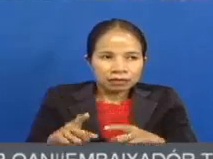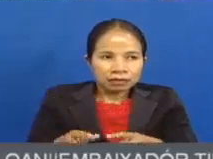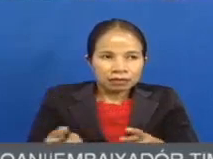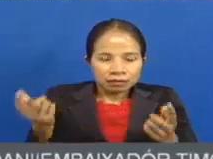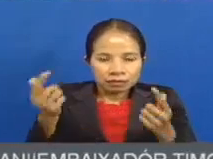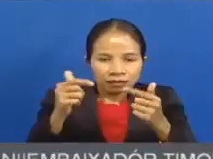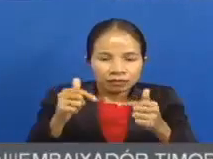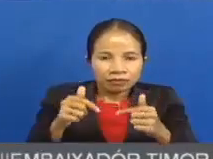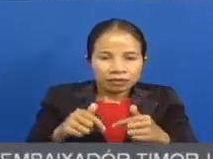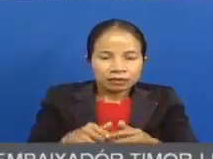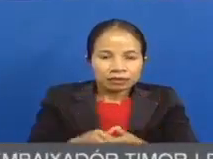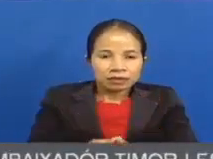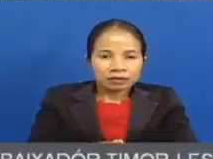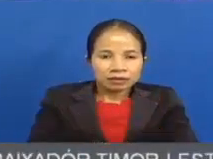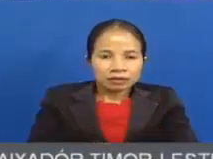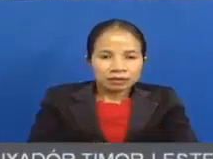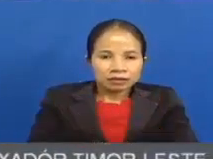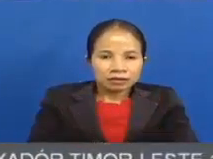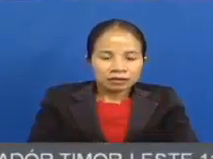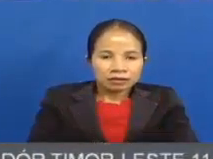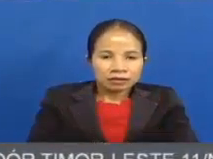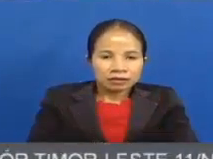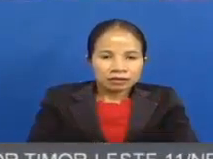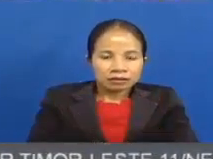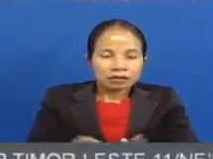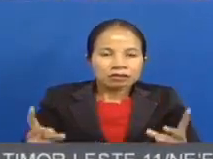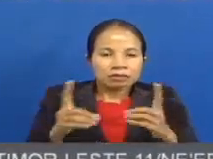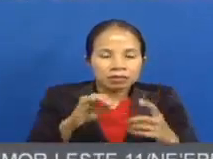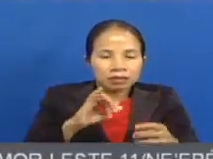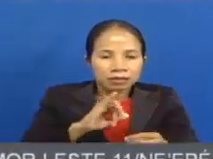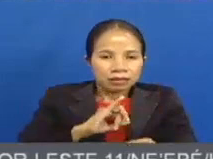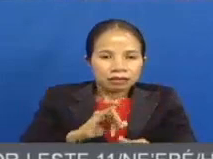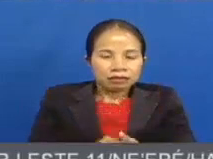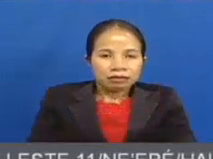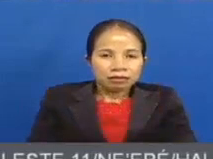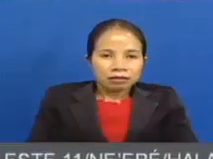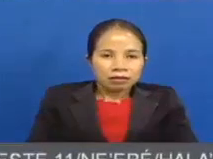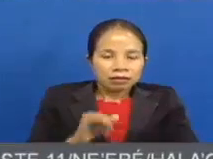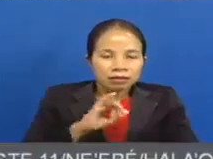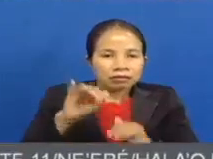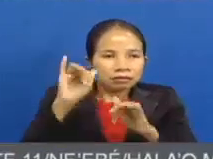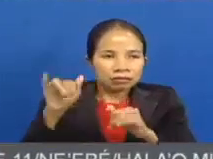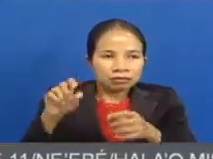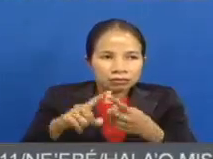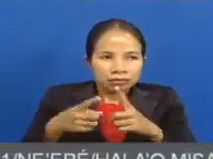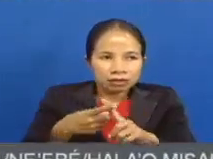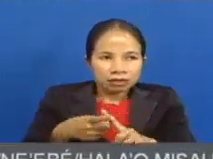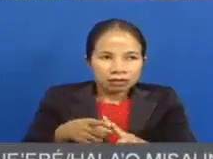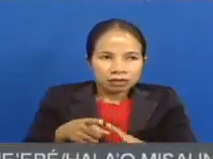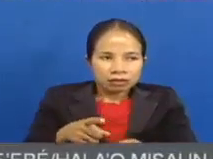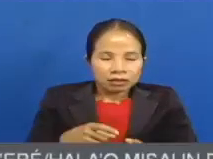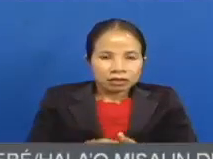mai sira seram bale ami depois am au tun mai au kolega de